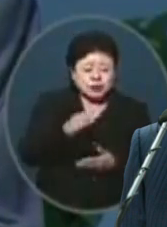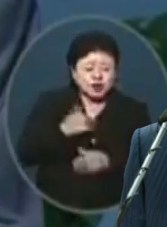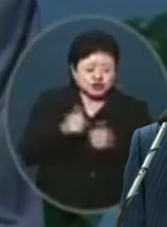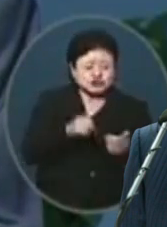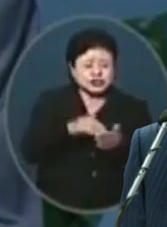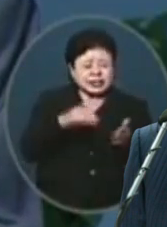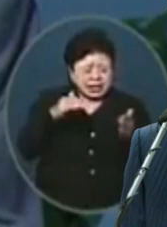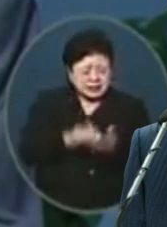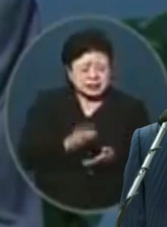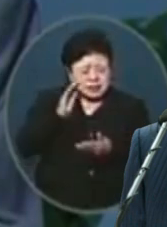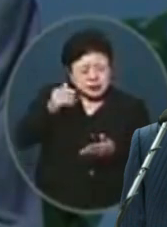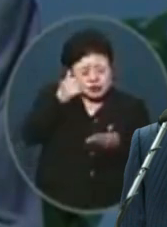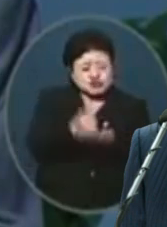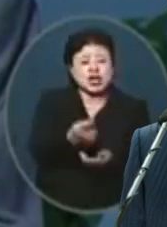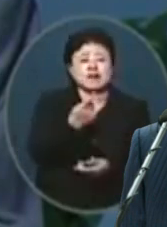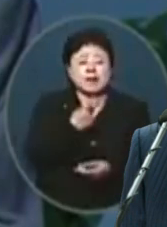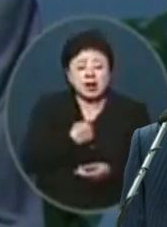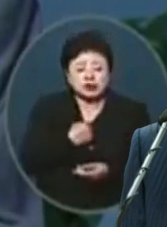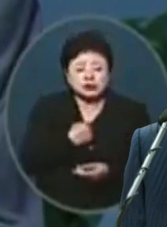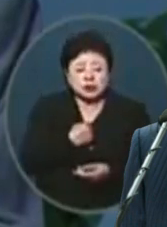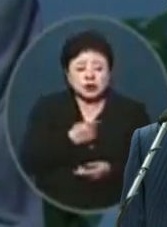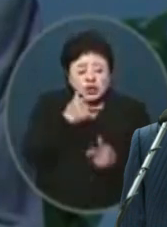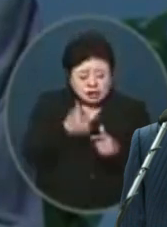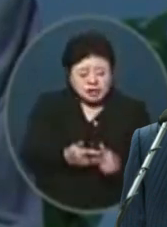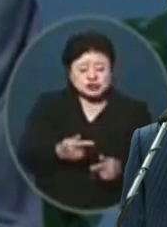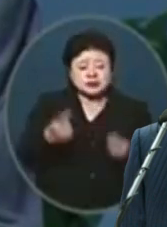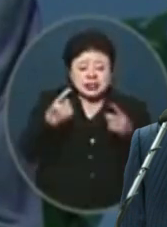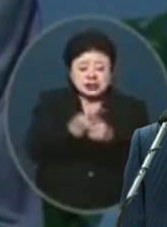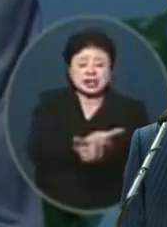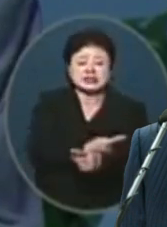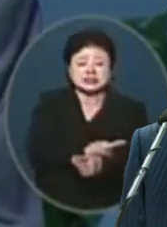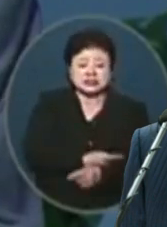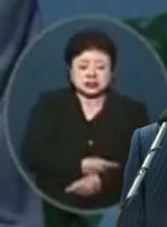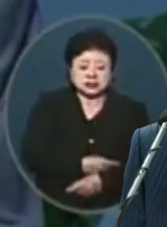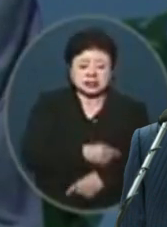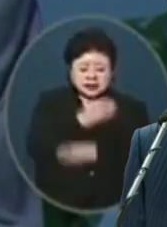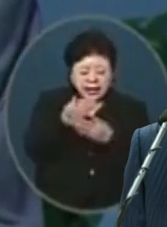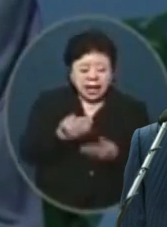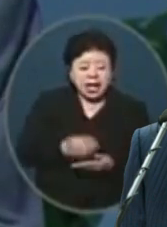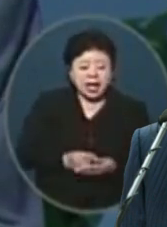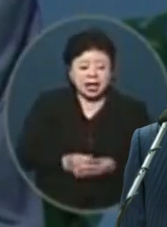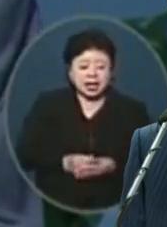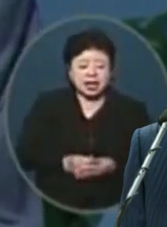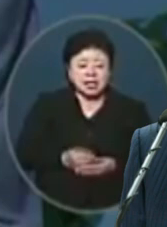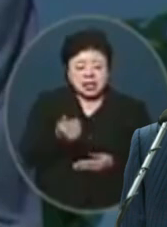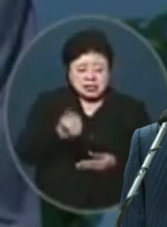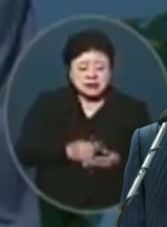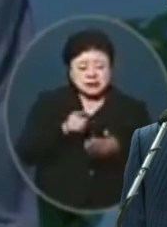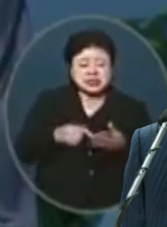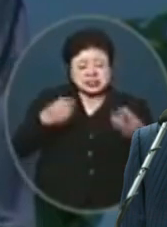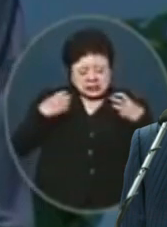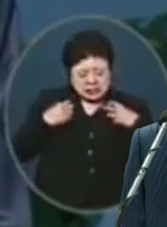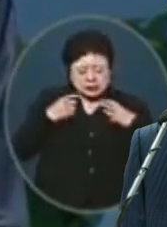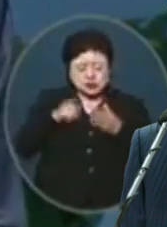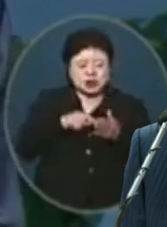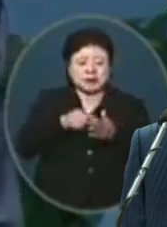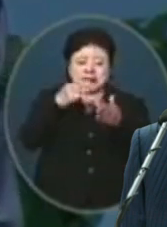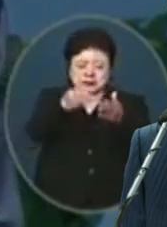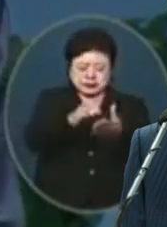때까지 미래에 지을 죄는 어떻게 된 것입니까? 그것조차도 예수님이 이미 다 책임지고 있는